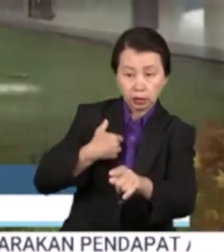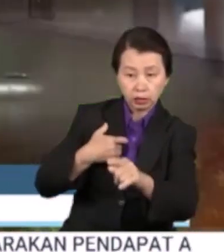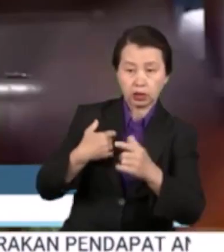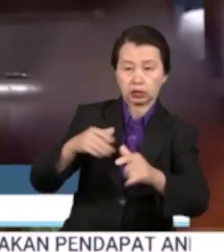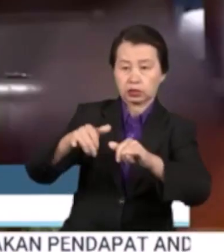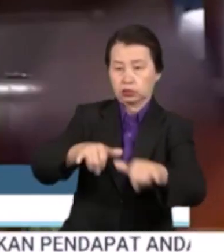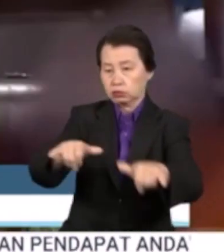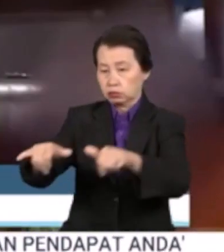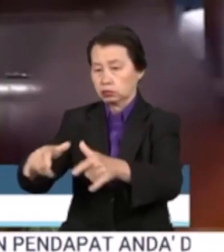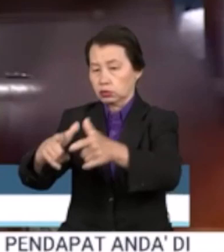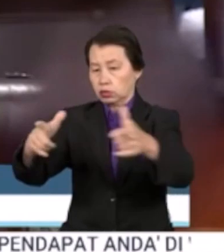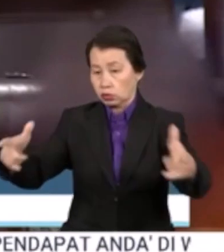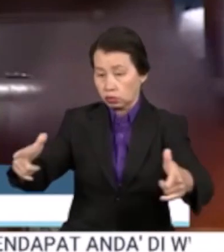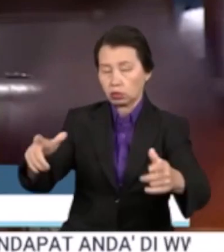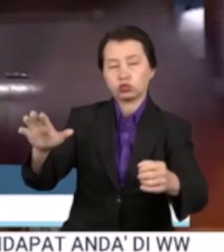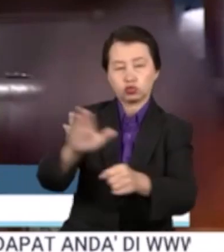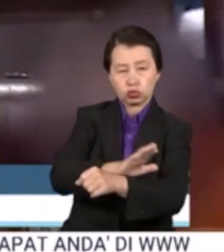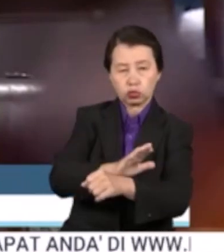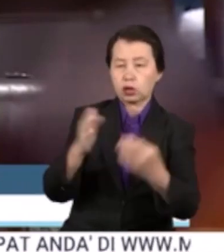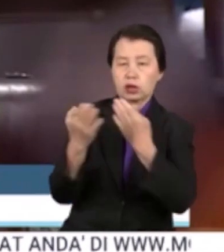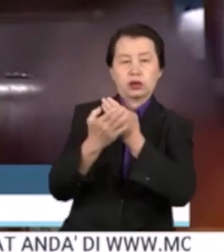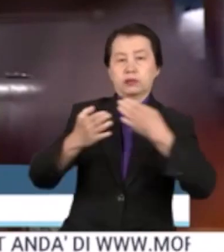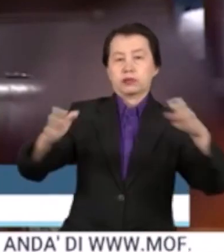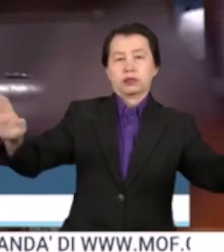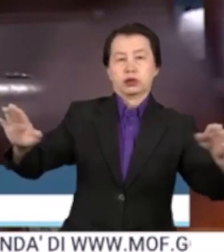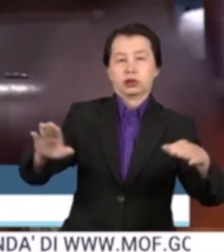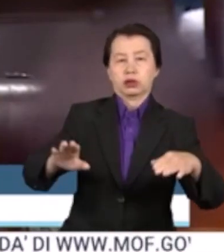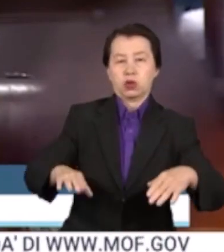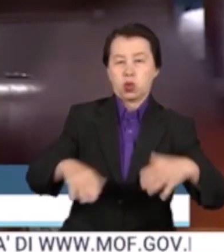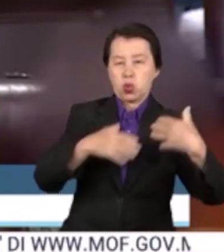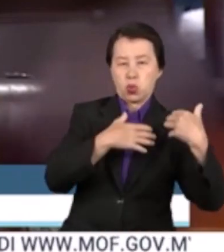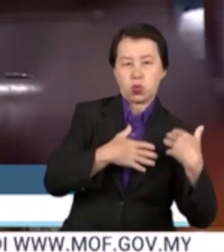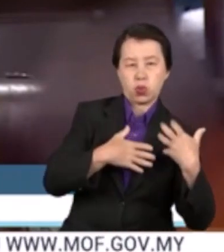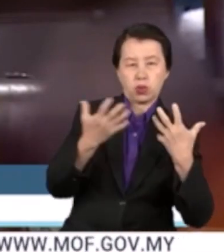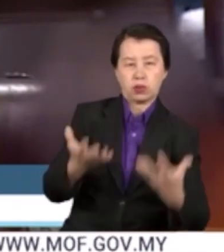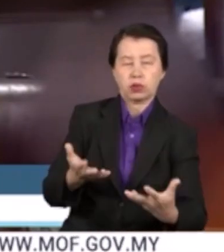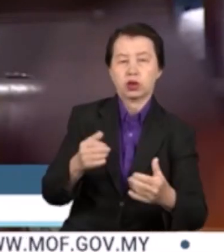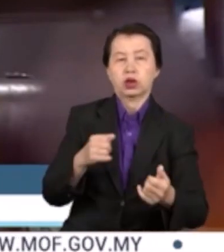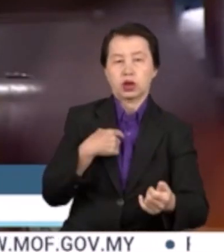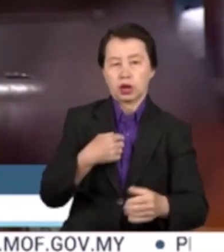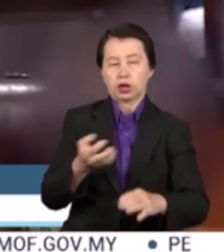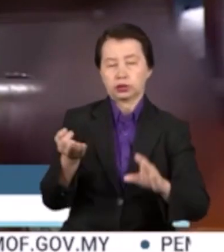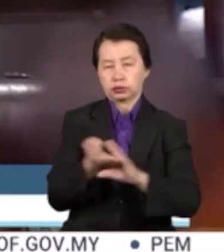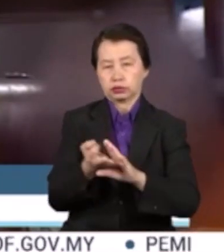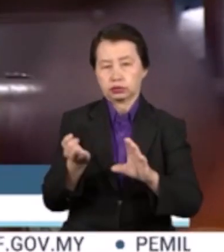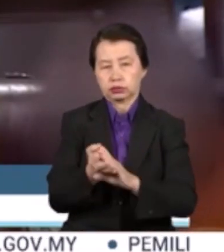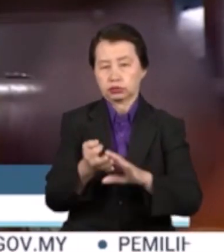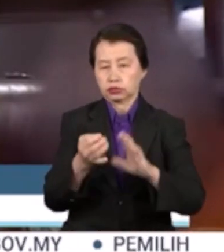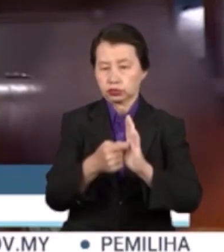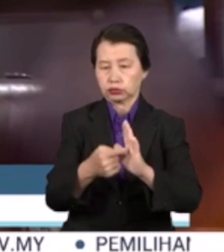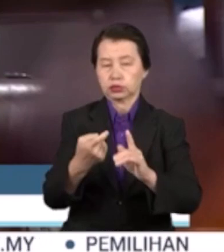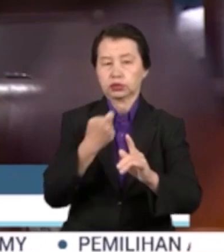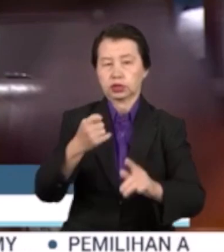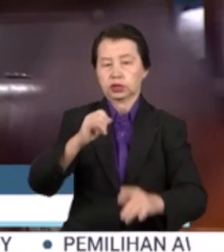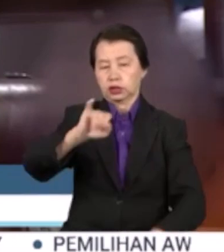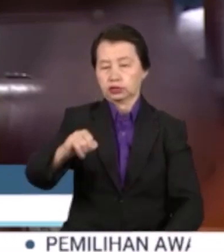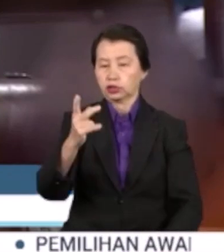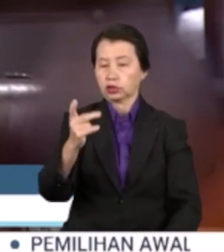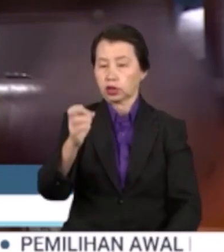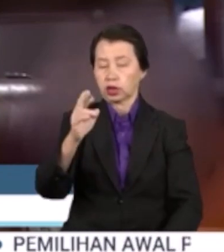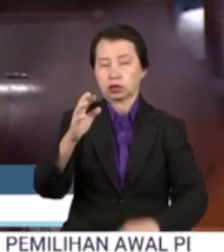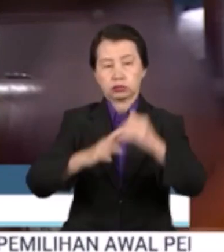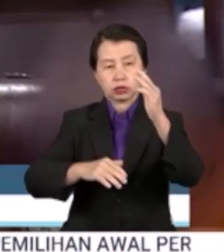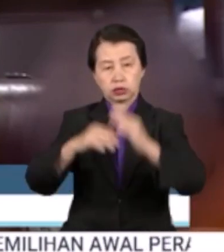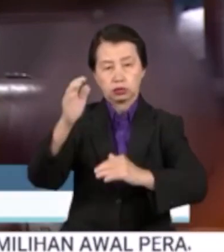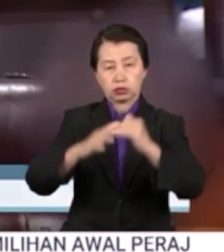keluasan tapak mencukupi dan bebas daripada bebanan mempunyai document bagi